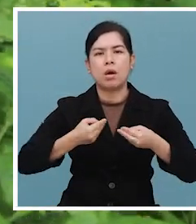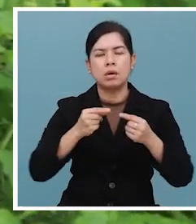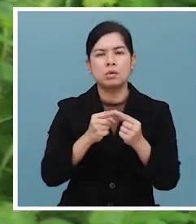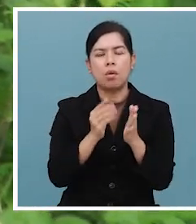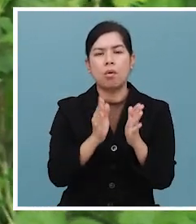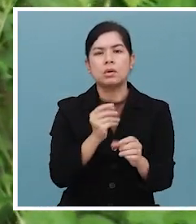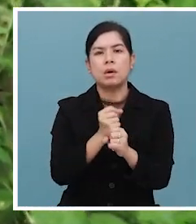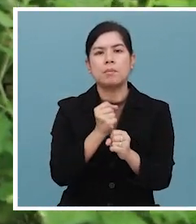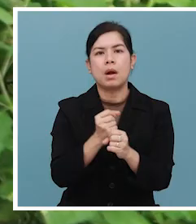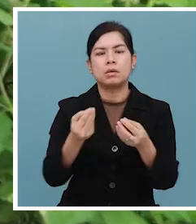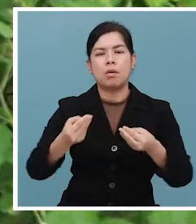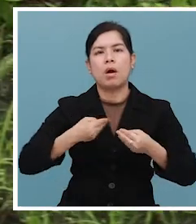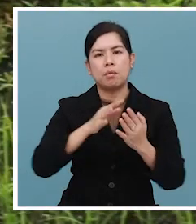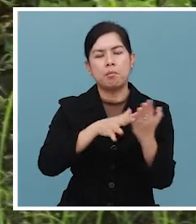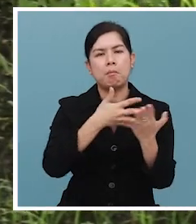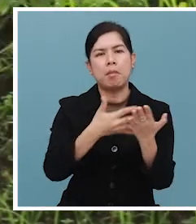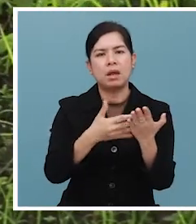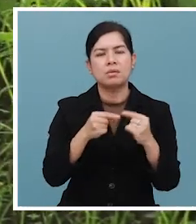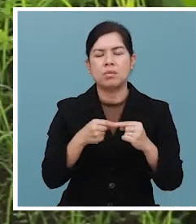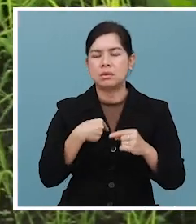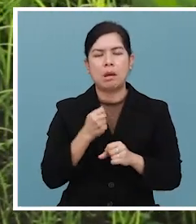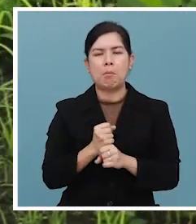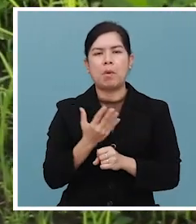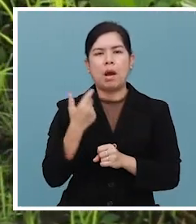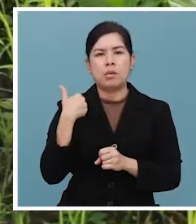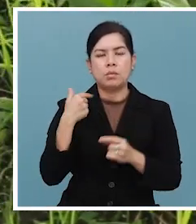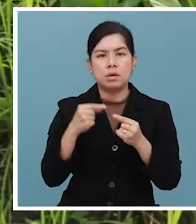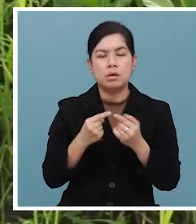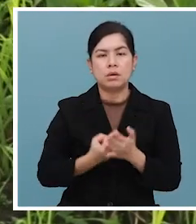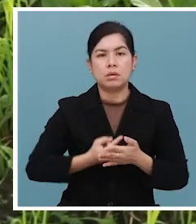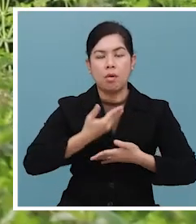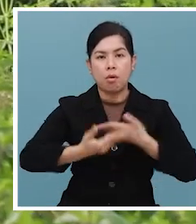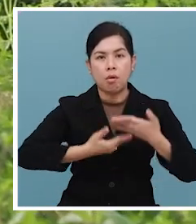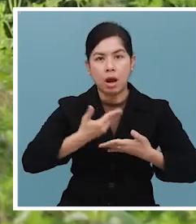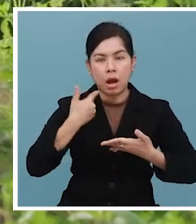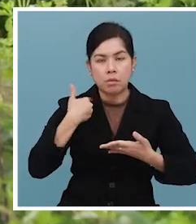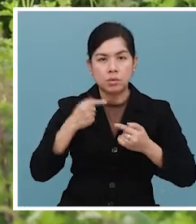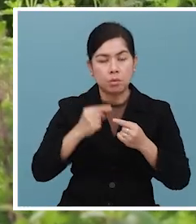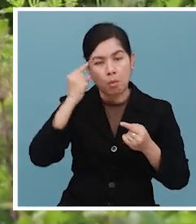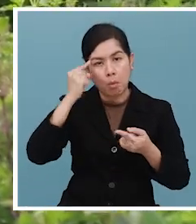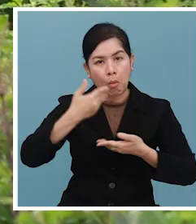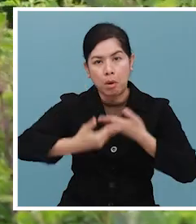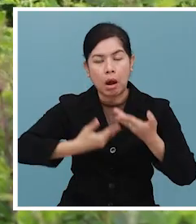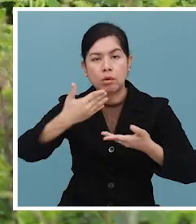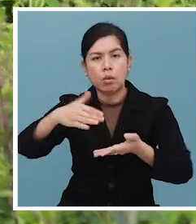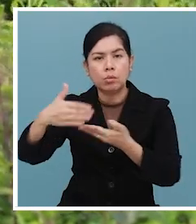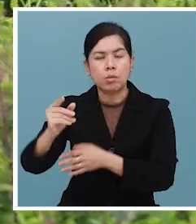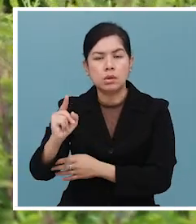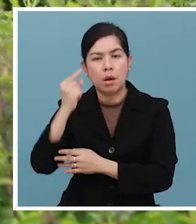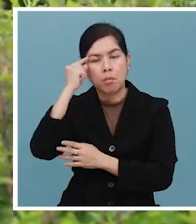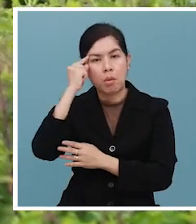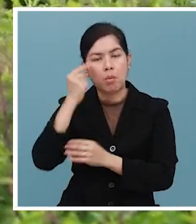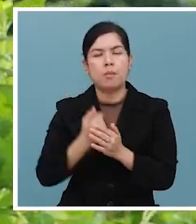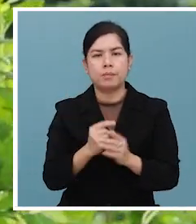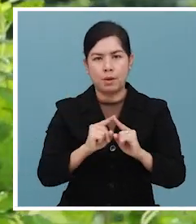อกเพราะว่าเราไม่มีตลาด ไม่มีตลาด ใช่เราปลูกไปก็ได้อย่างเดิมพอมีตลาดเข้ามาช่วยไม่ว่าจะภาครัฐภาคเอกชนยิ่งถ้าภาคเ